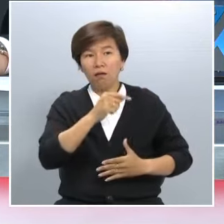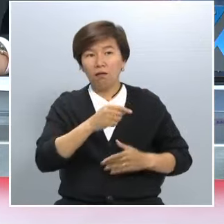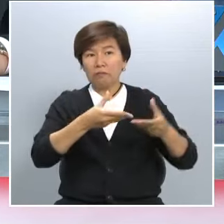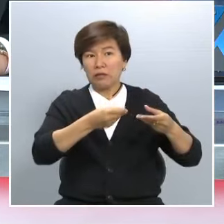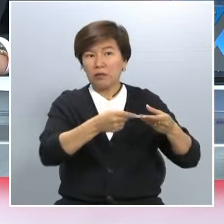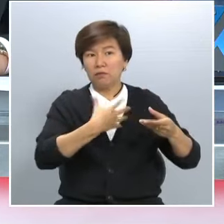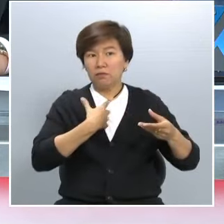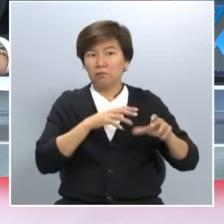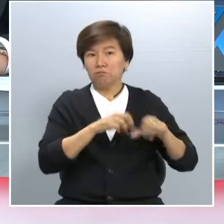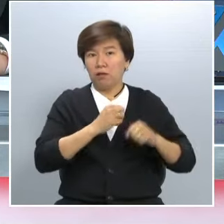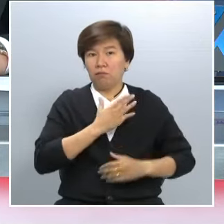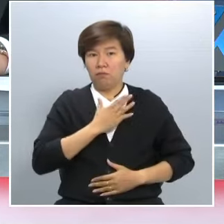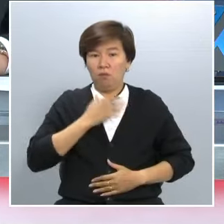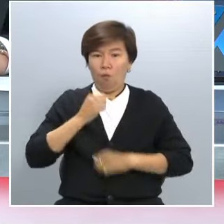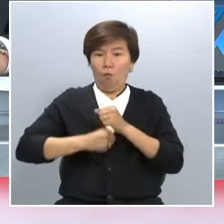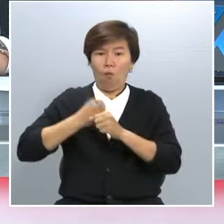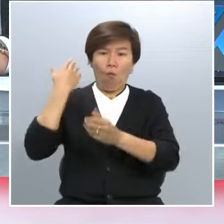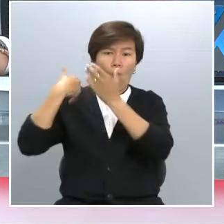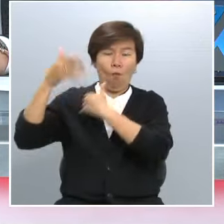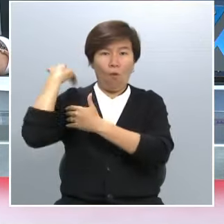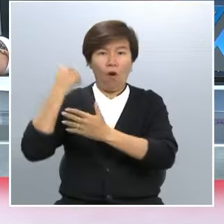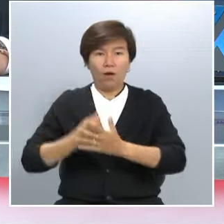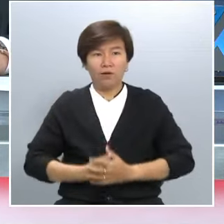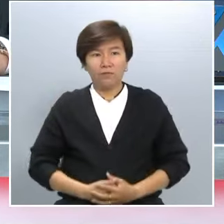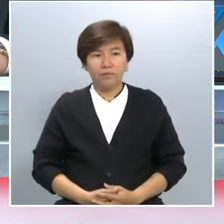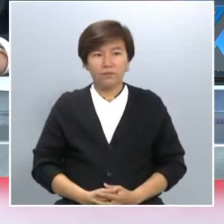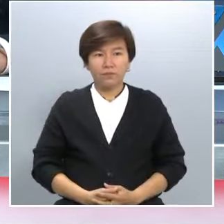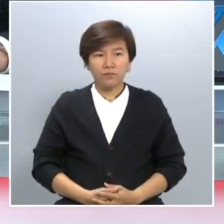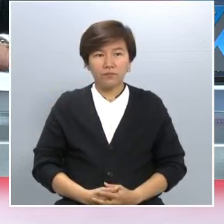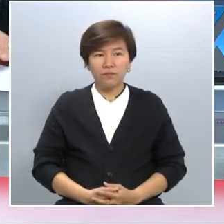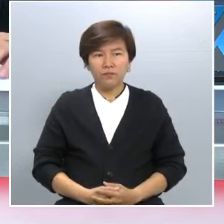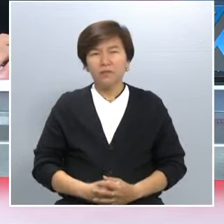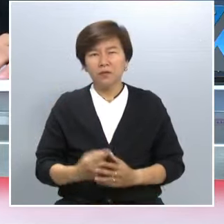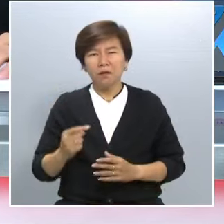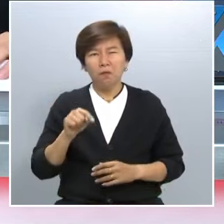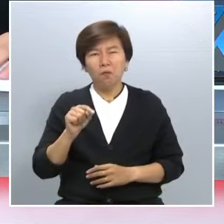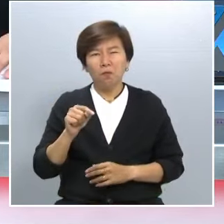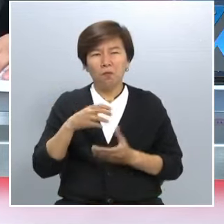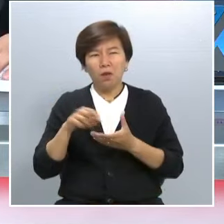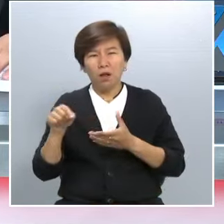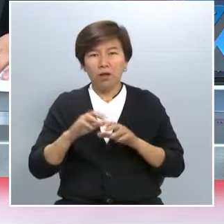นที่ของเขาเองเนี่ยสมัยอดีตแล้วก็ไปทำงานอะไรก็ไม่รู้สักอย่างนึงนั่นแหละ ฮะแล้วก็จะ